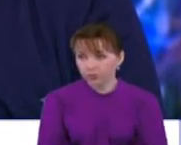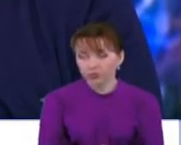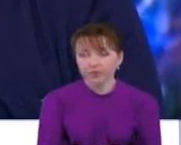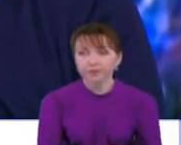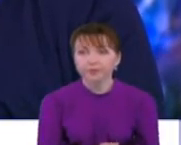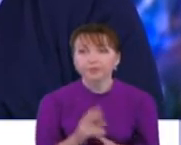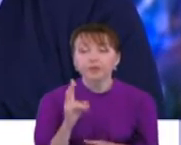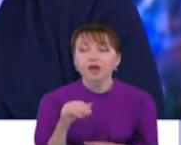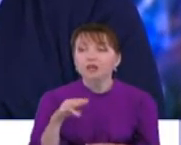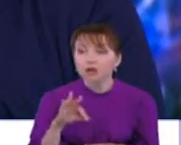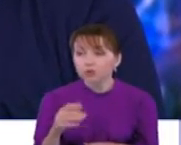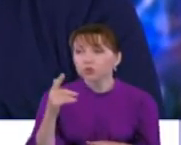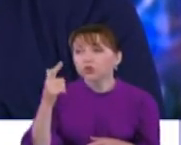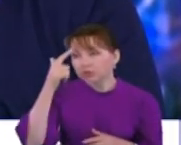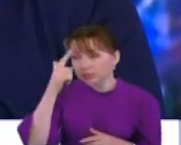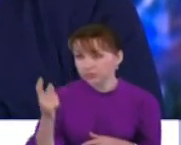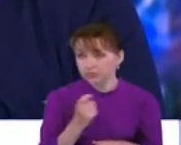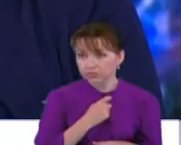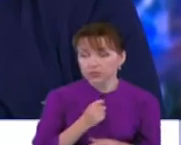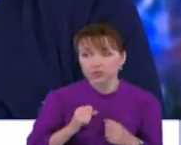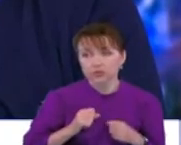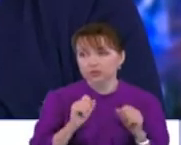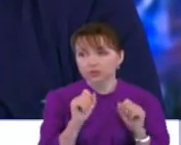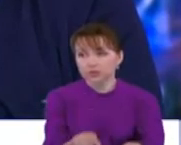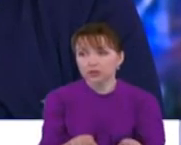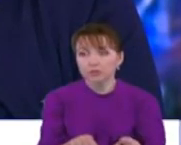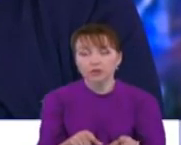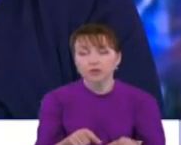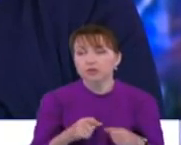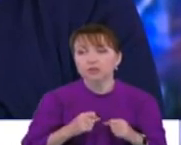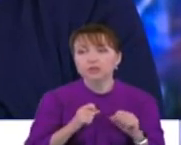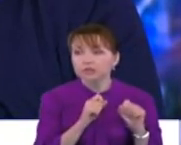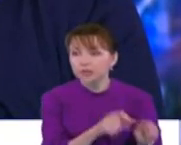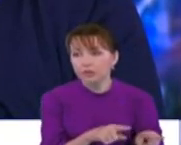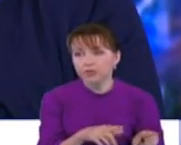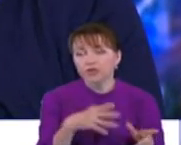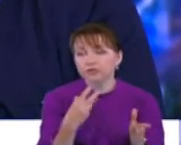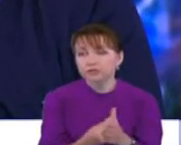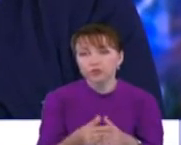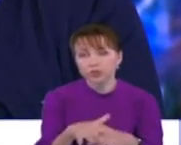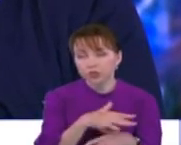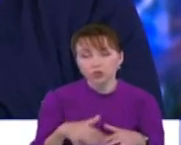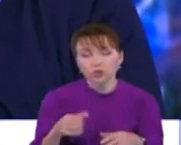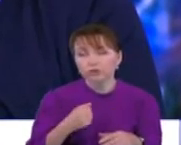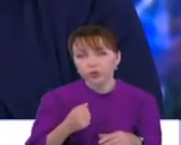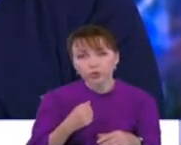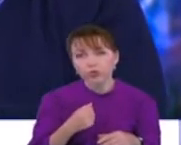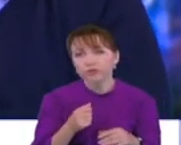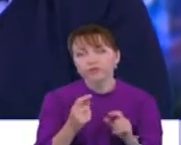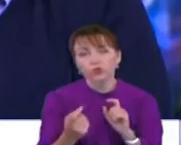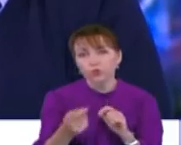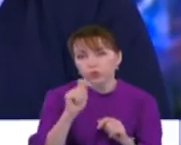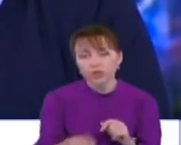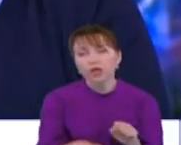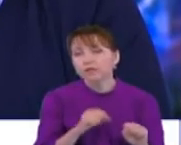НАТО нам чітко дало меседж. Захищайте свою територію, воюйте за свою територію, відстоюйте свою незалежність.